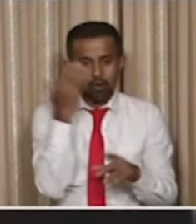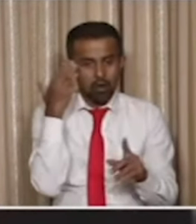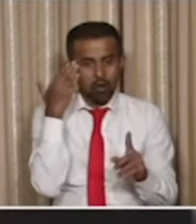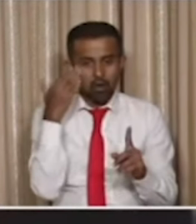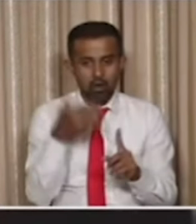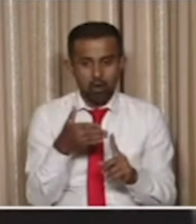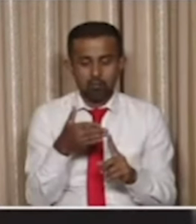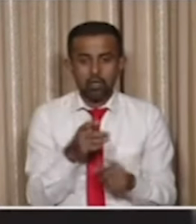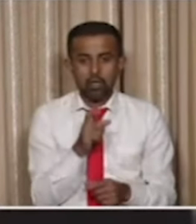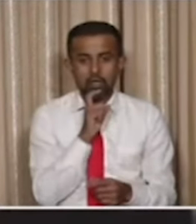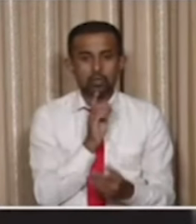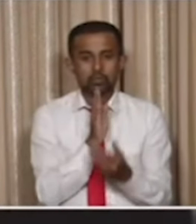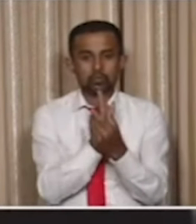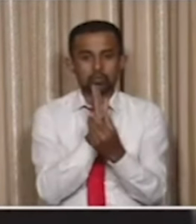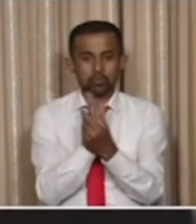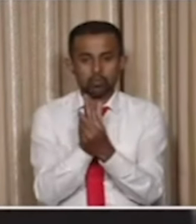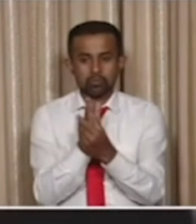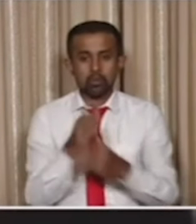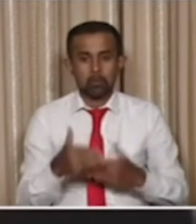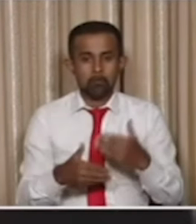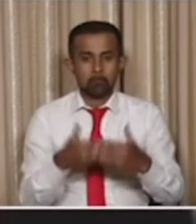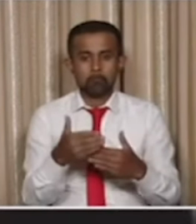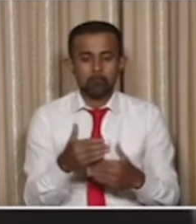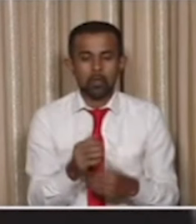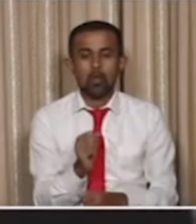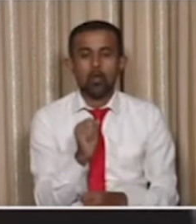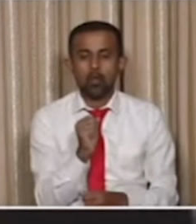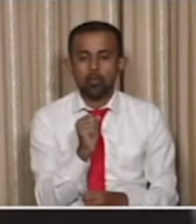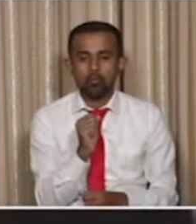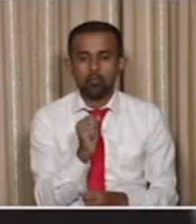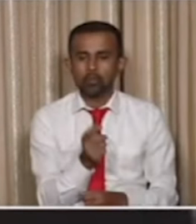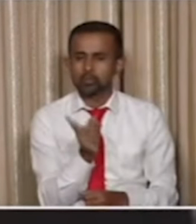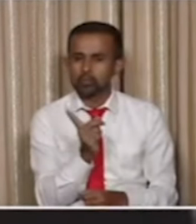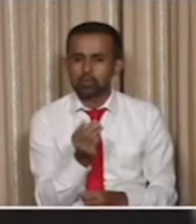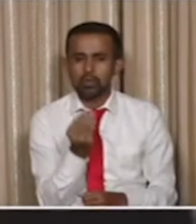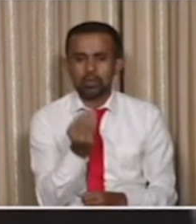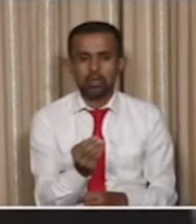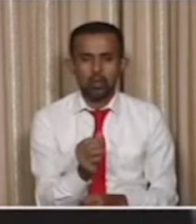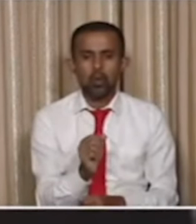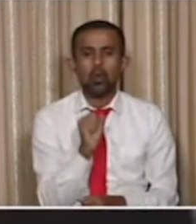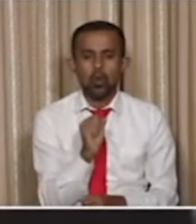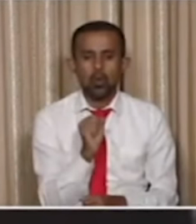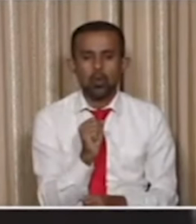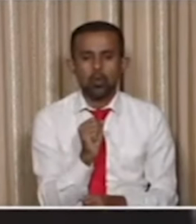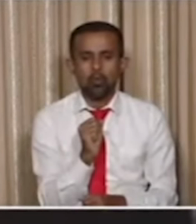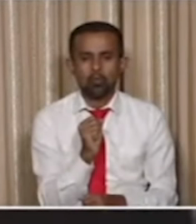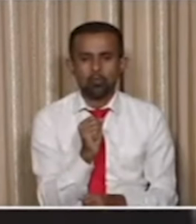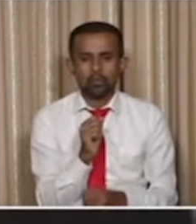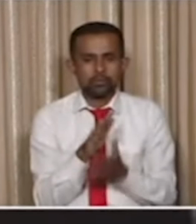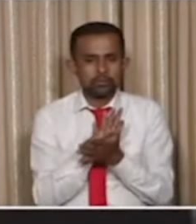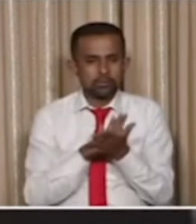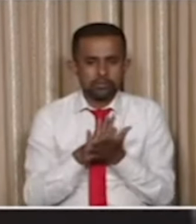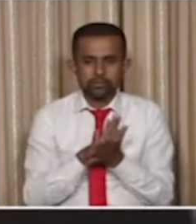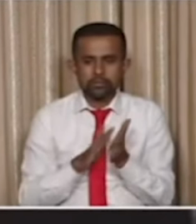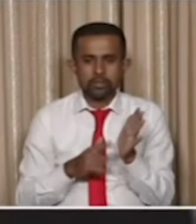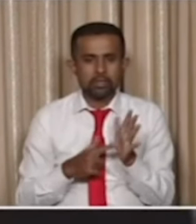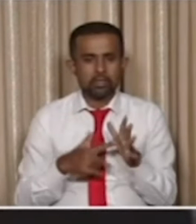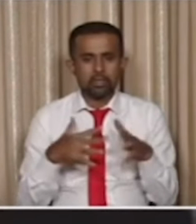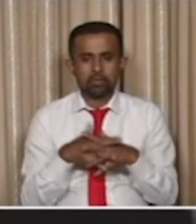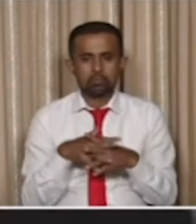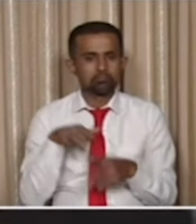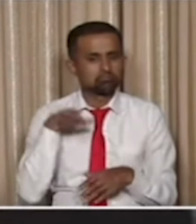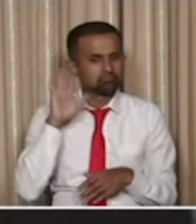සම්බන්ධයෙන් නඩු පවරීම සහ පවත්වාගෙන යන්නේ කෙසේද දඬුවම් ලබා දෙන්නේ කෙසේද කියන එක ගැන නිශ්චිත නීතියක් මෙතෙක් තිබුණේ